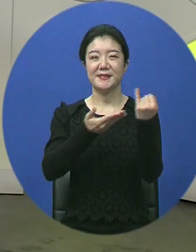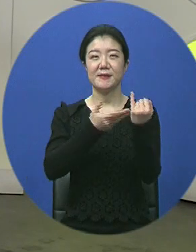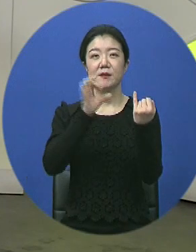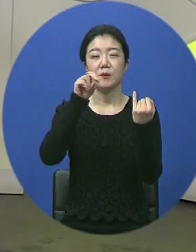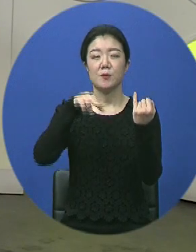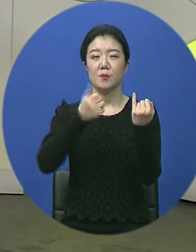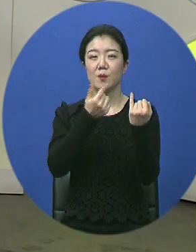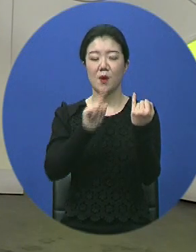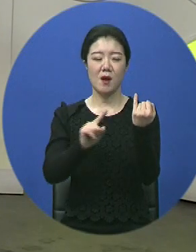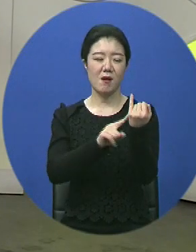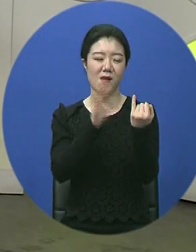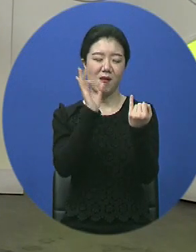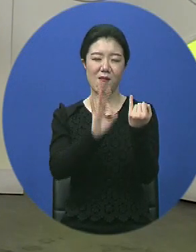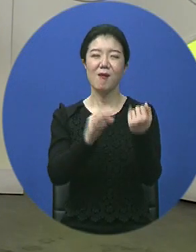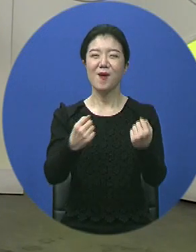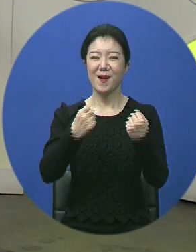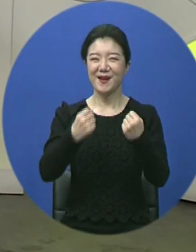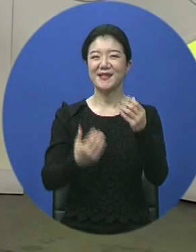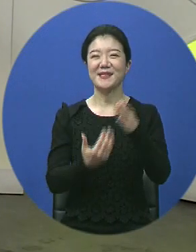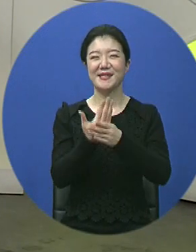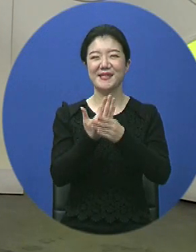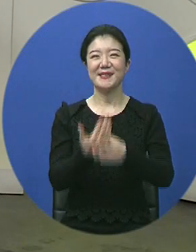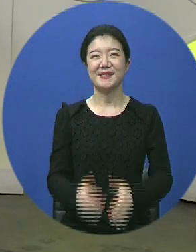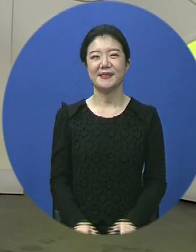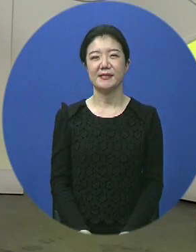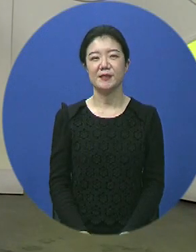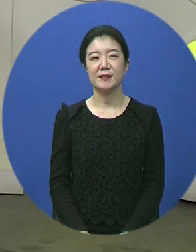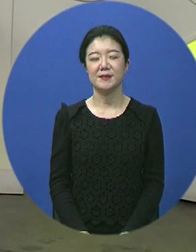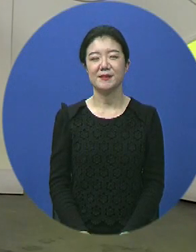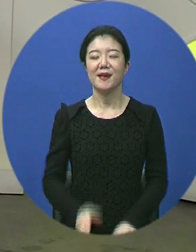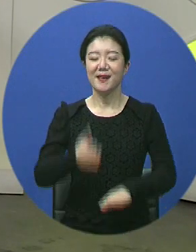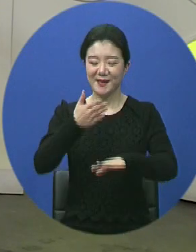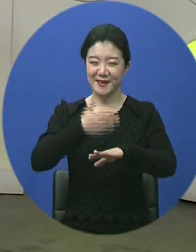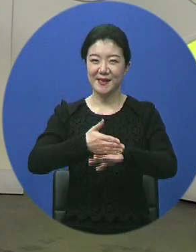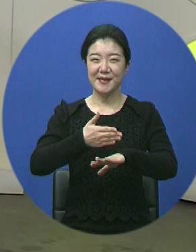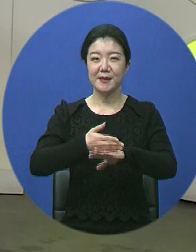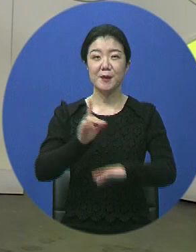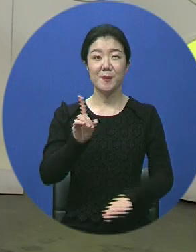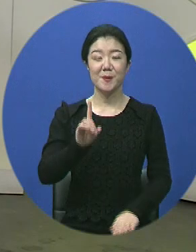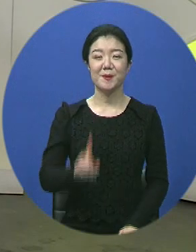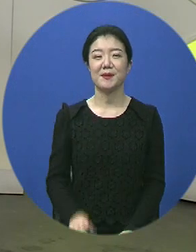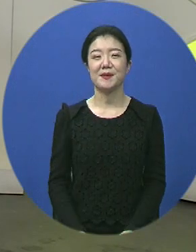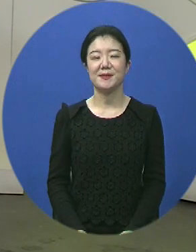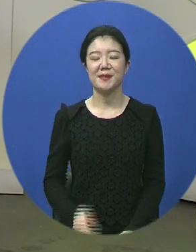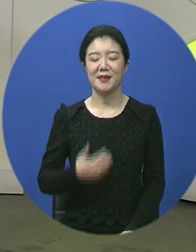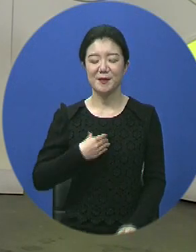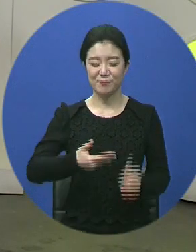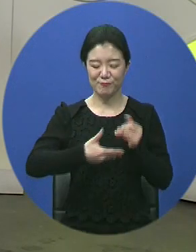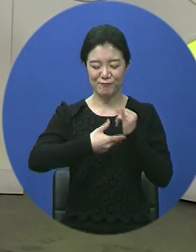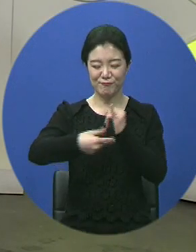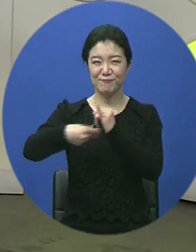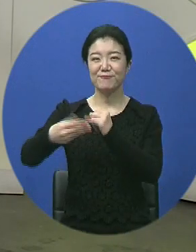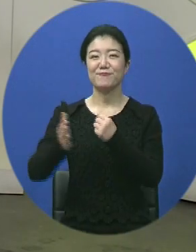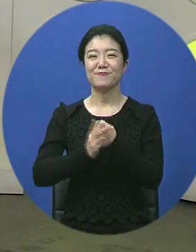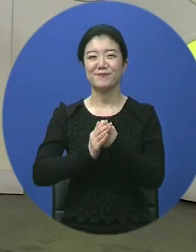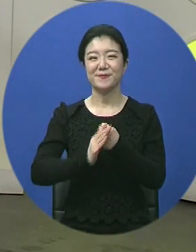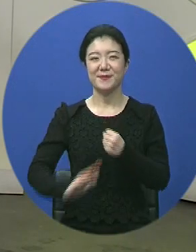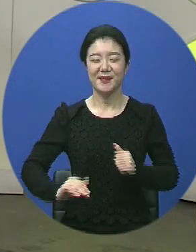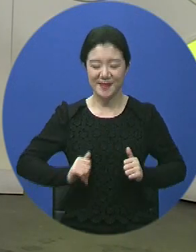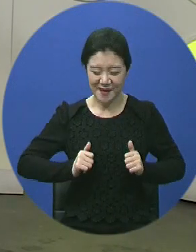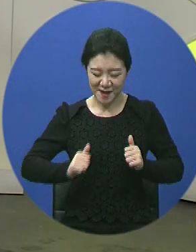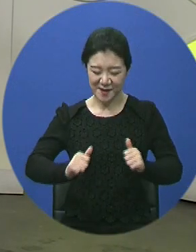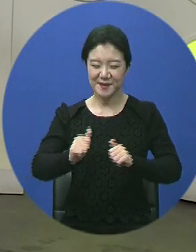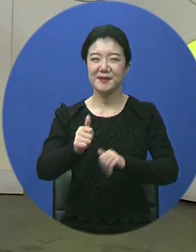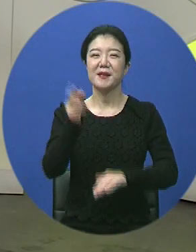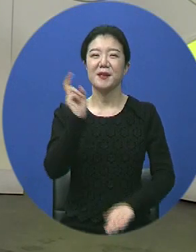씨를 보면 저희가 저절로 힘이 나요. 맞아요. 네, 또 감사하게도 뭐또 찾아주시는 데가 많아가지고요. 네,